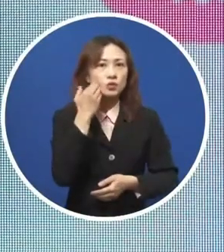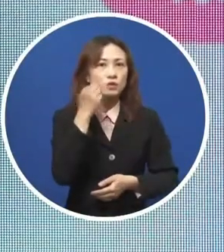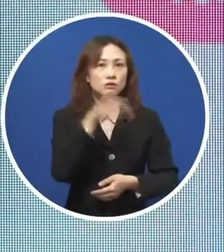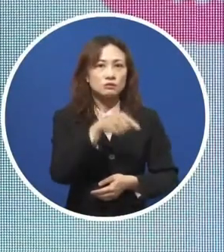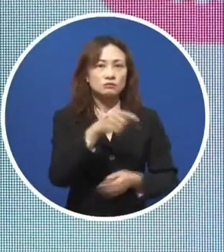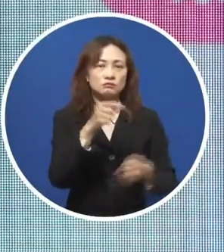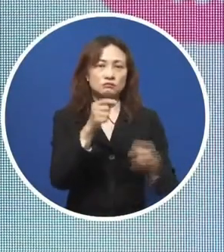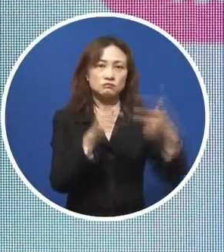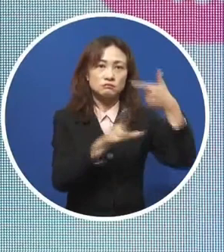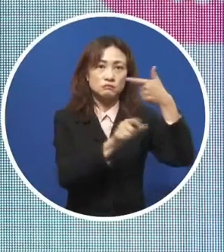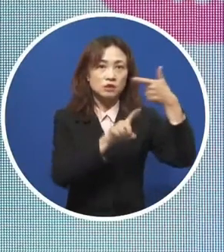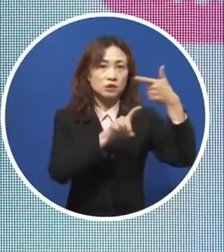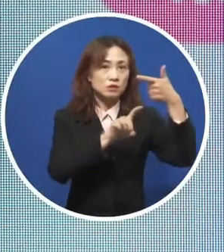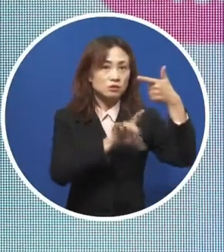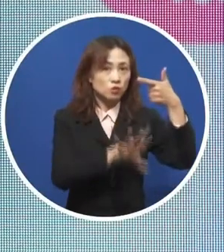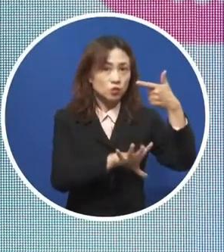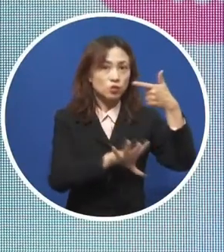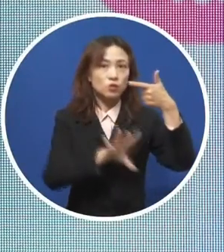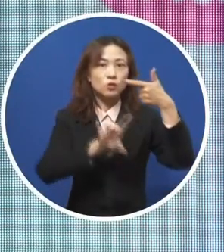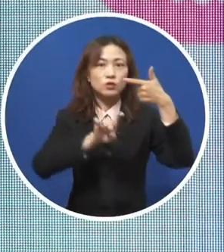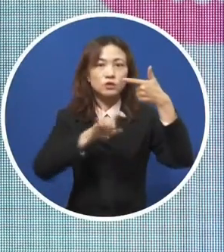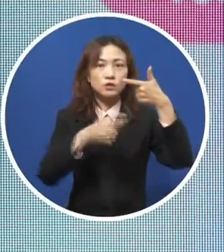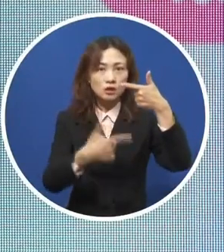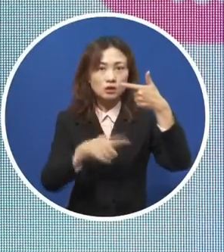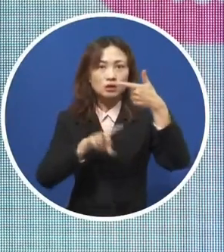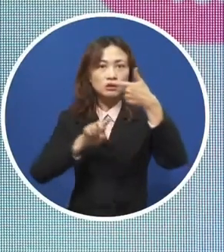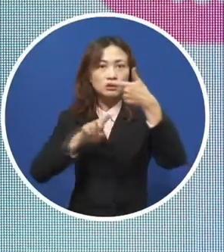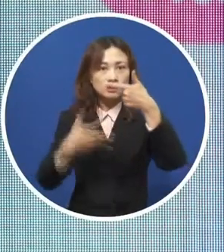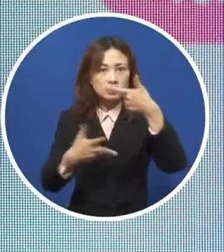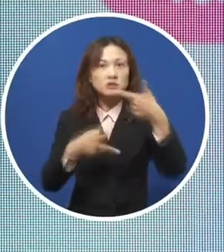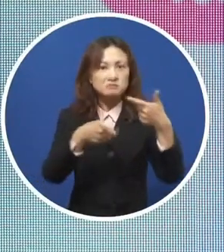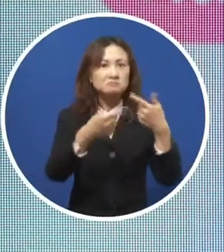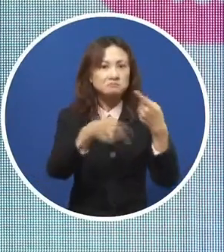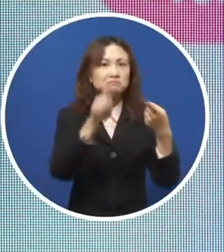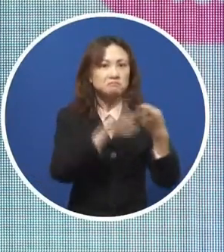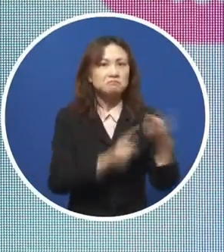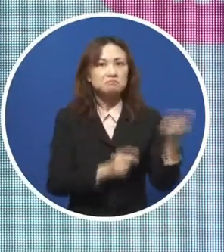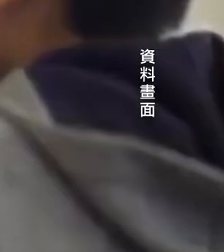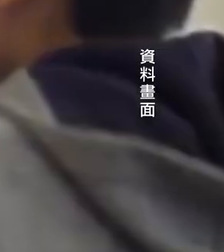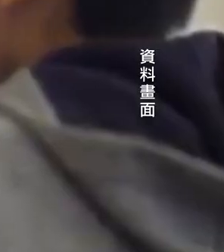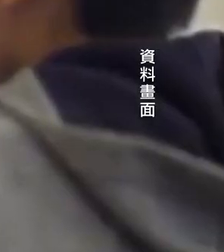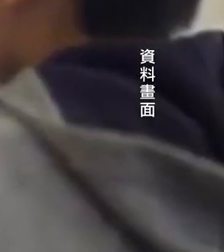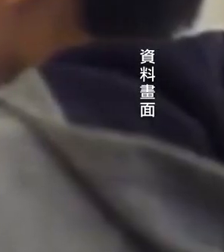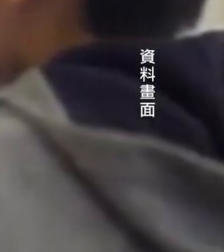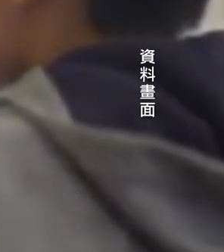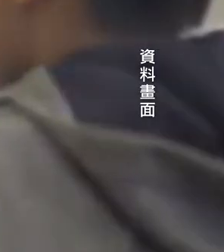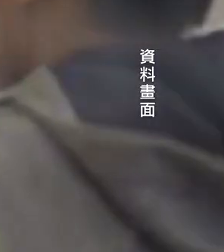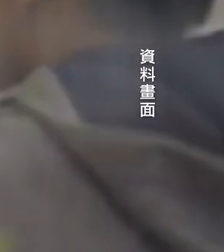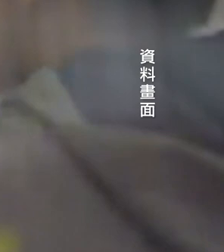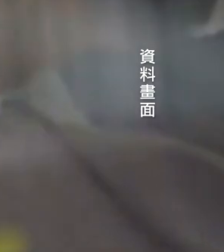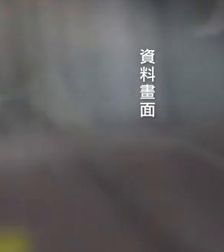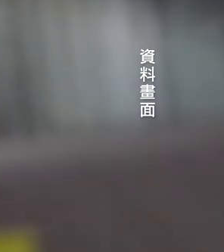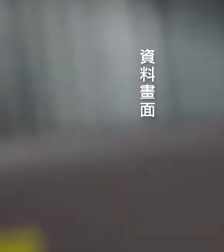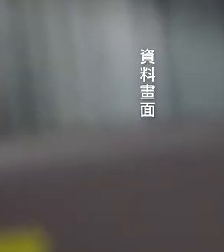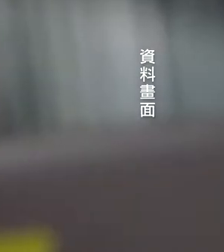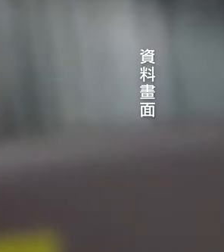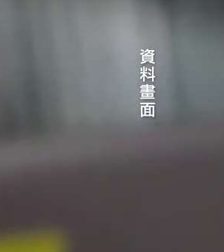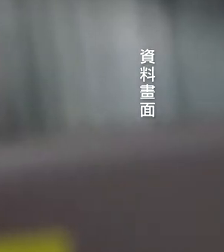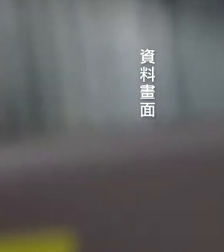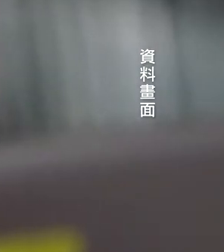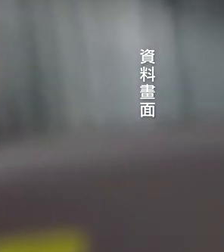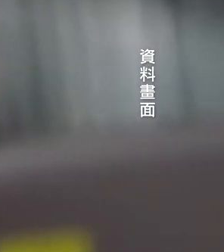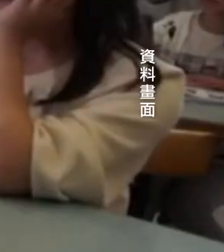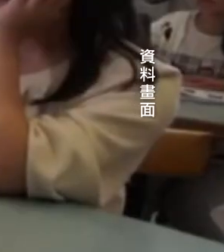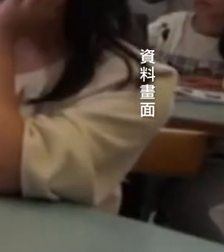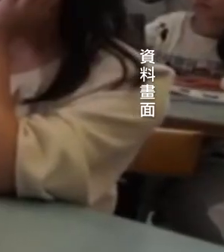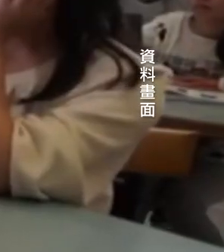3天申请的话，应该是会比 ATM 早领到，所以对线上比较快。 纾困4.0至今发放超过